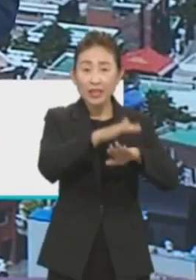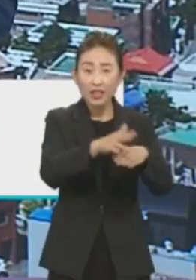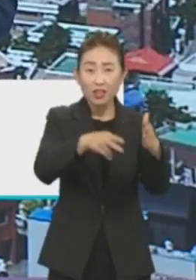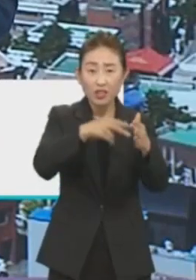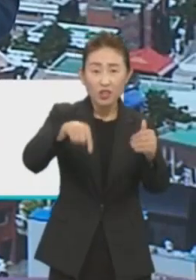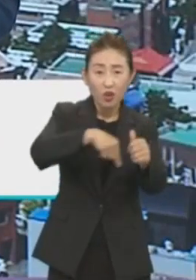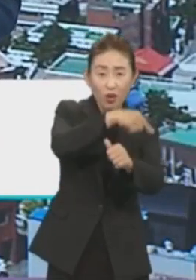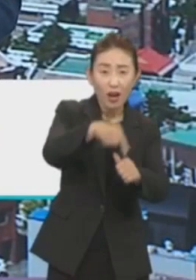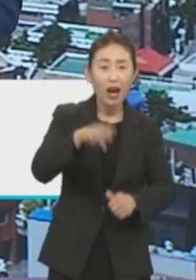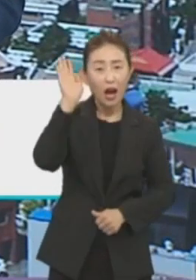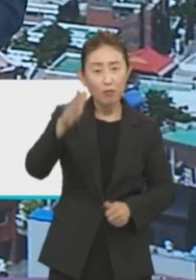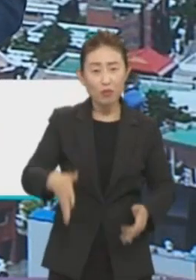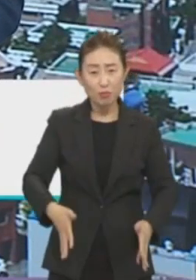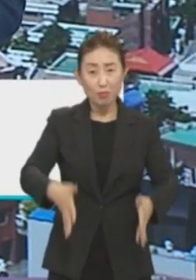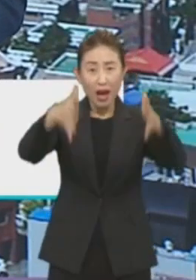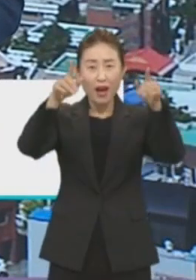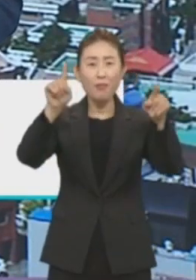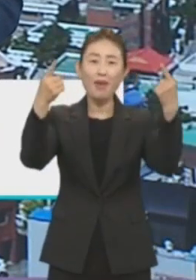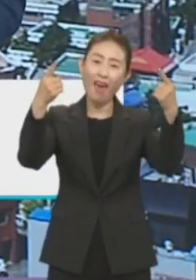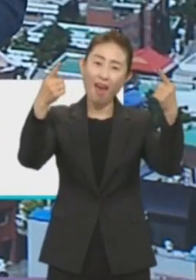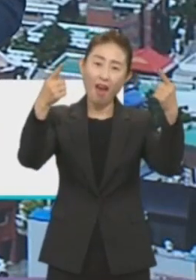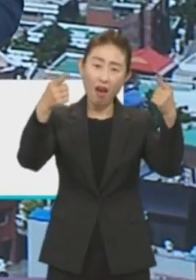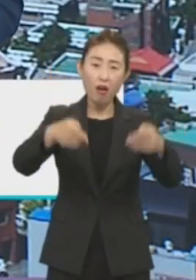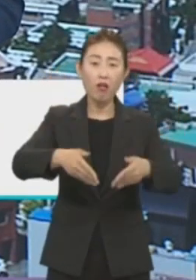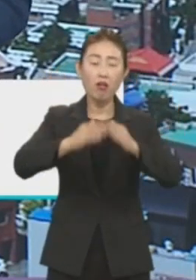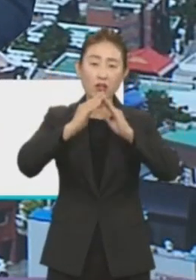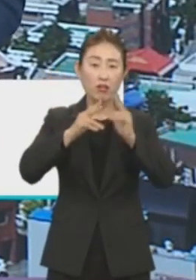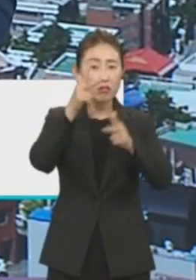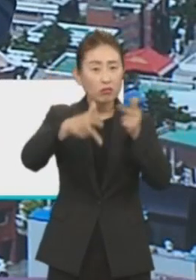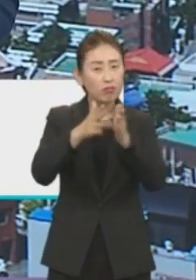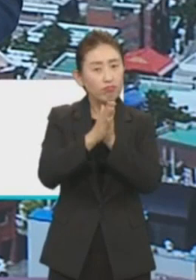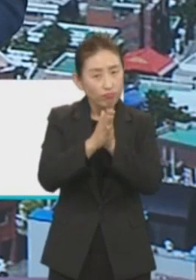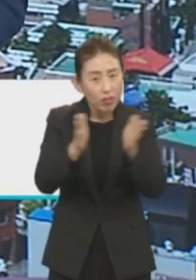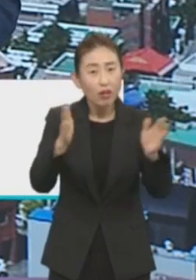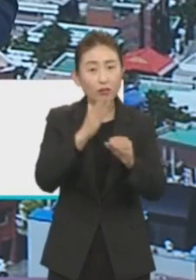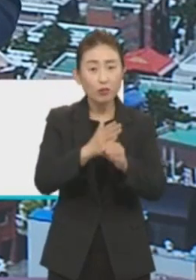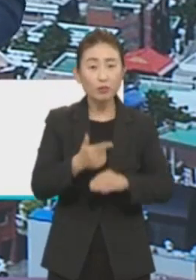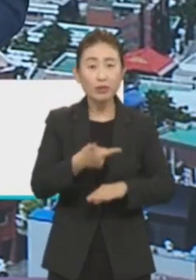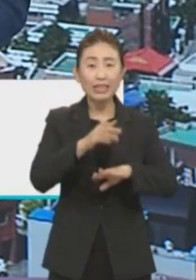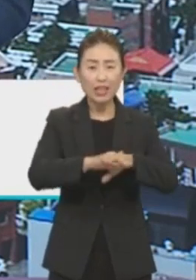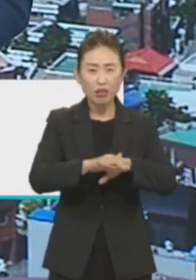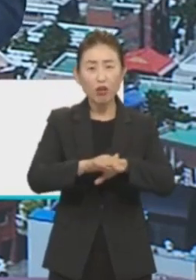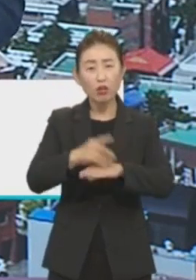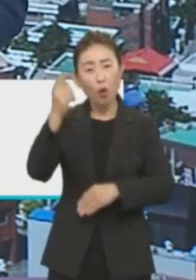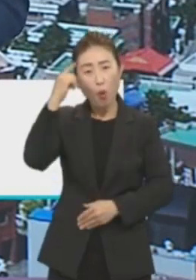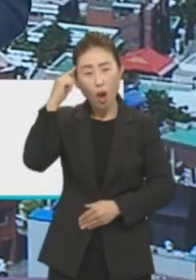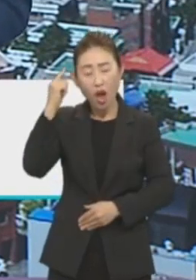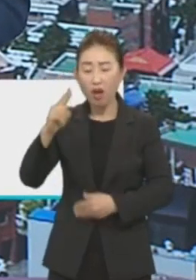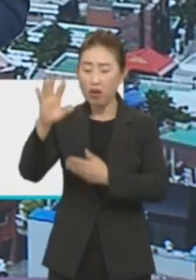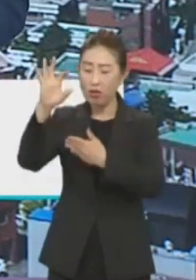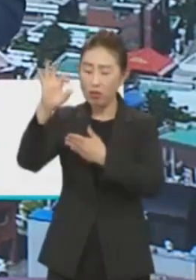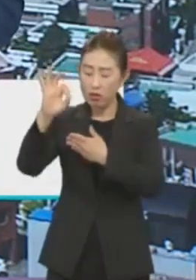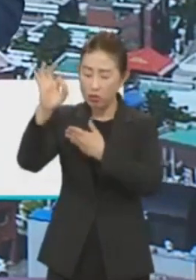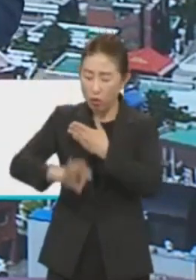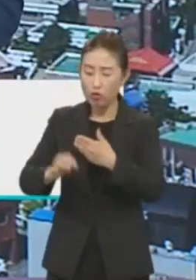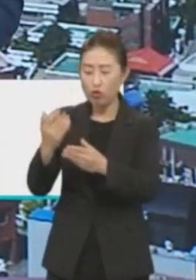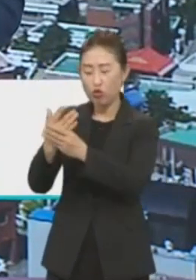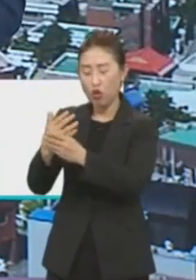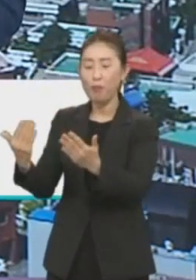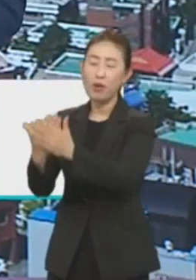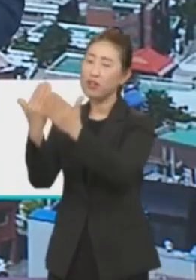대전 역세권의 100층 높이의 초고층 타워를 건설하는 사업이 본격화되고 있습니다. 대전 서부권에 쏠린 도심 개발의